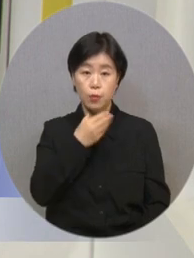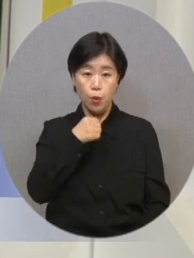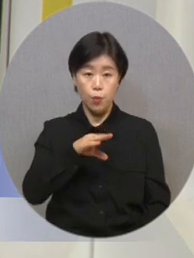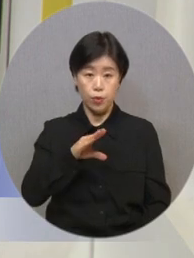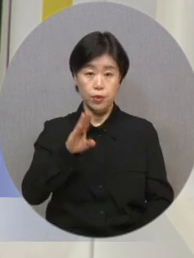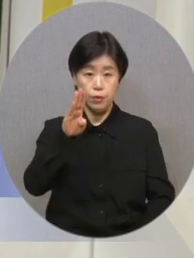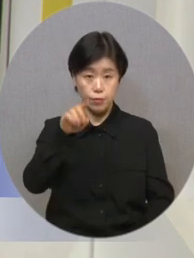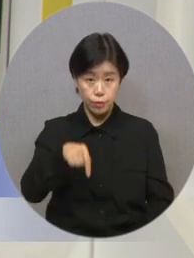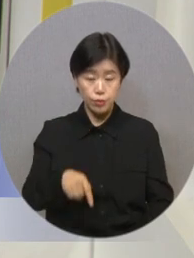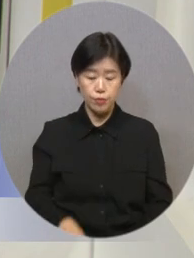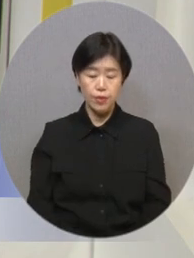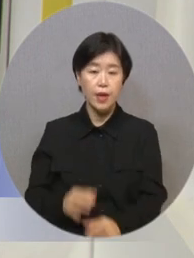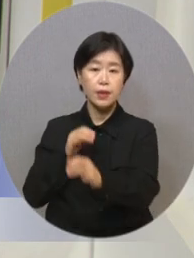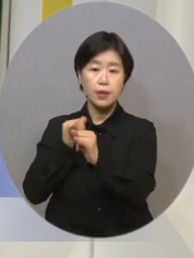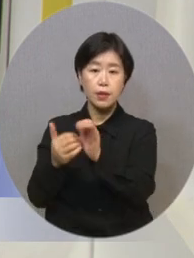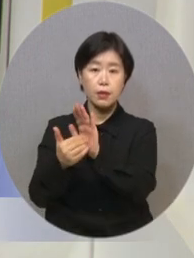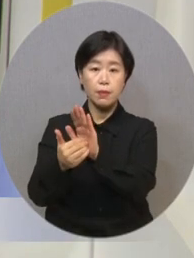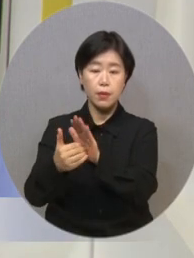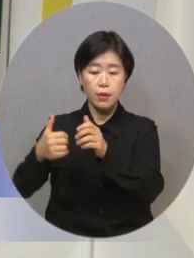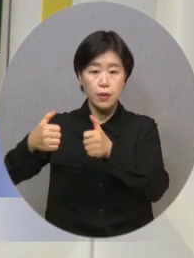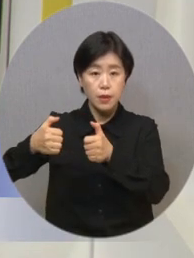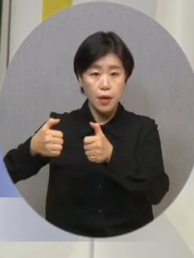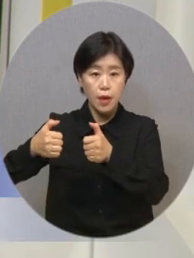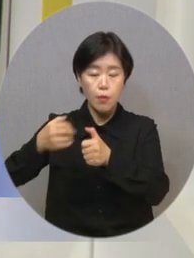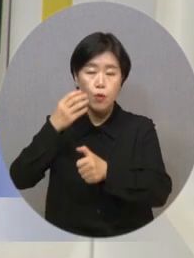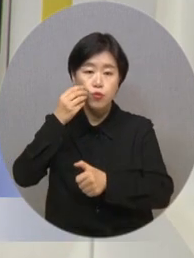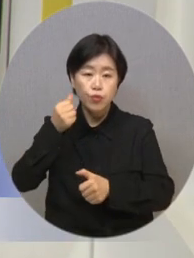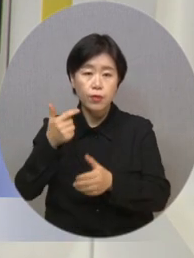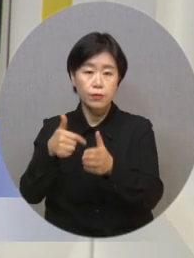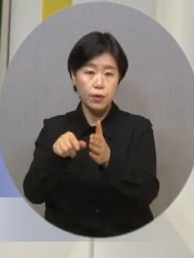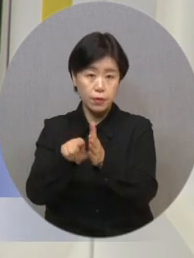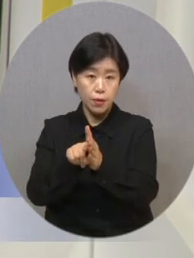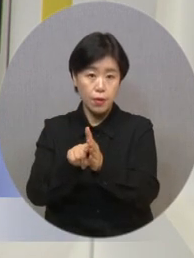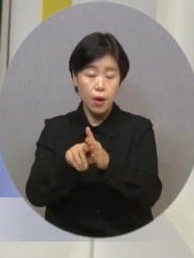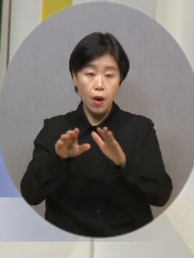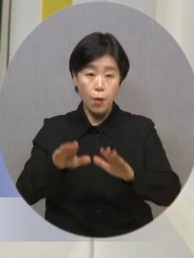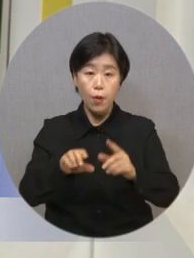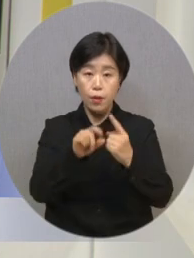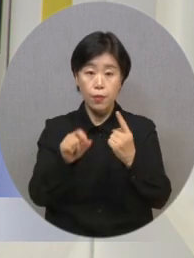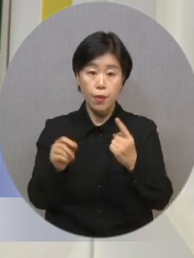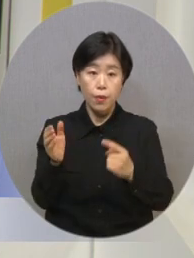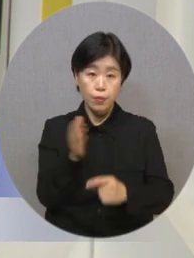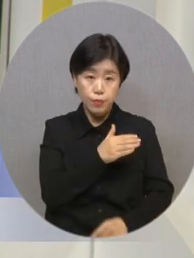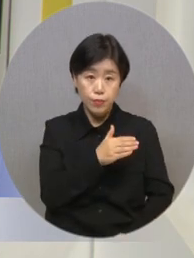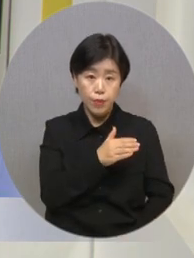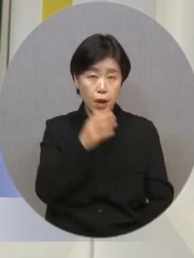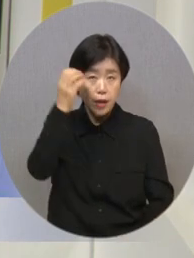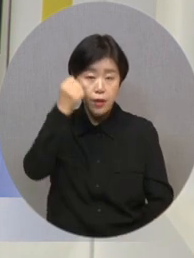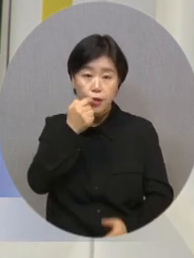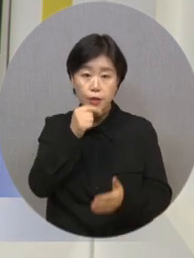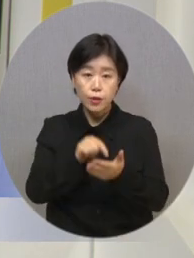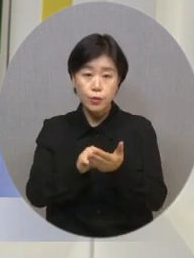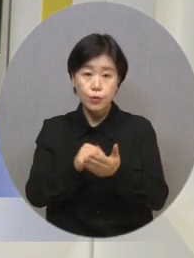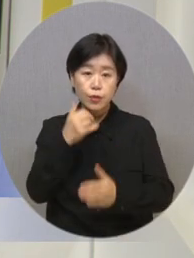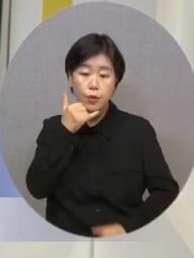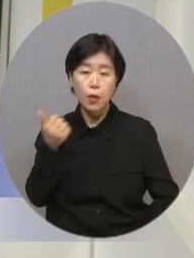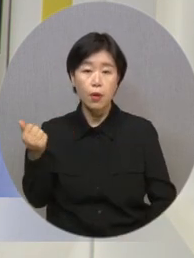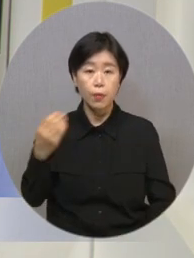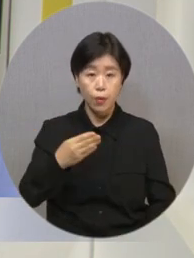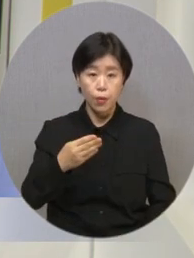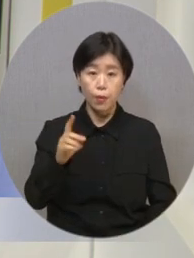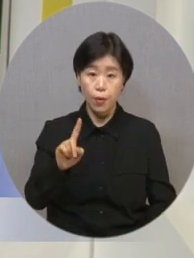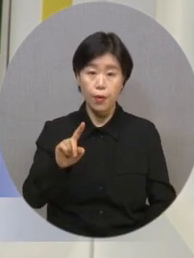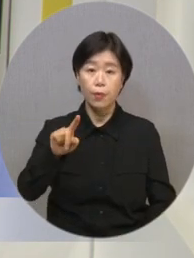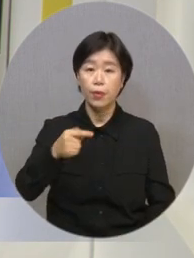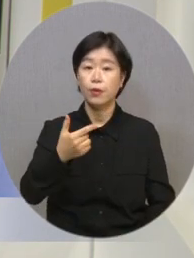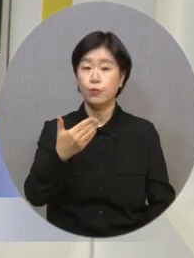보건복지부가 자살예방상담 근성을 높이기 위해 이달부터 기억하기 쉬운 세 자리 자살예방 상담전화